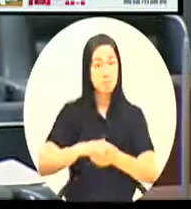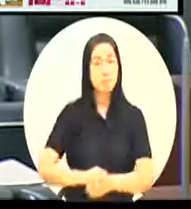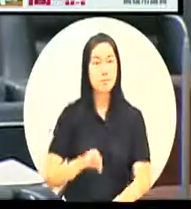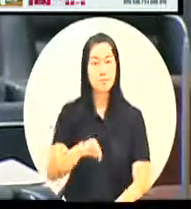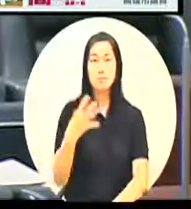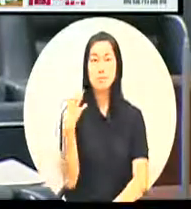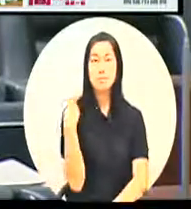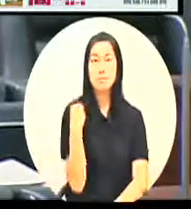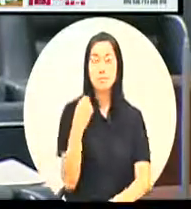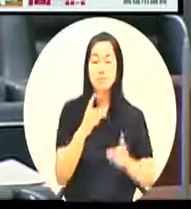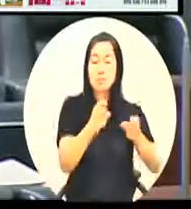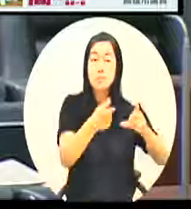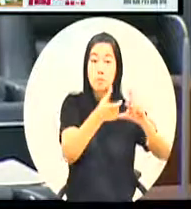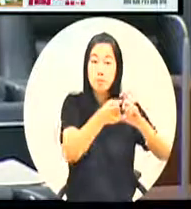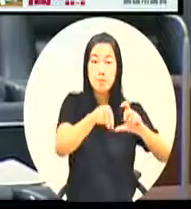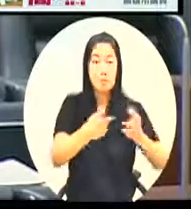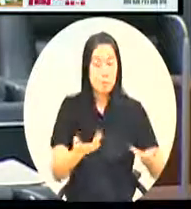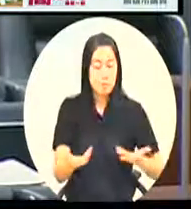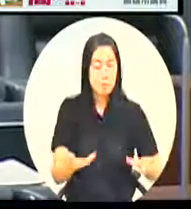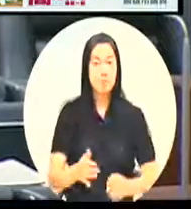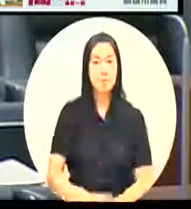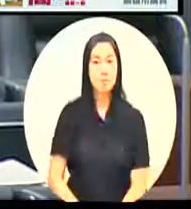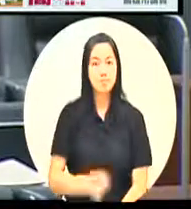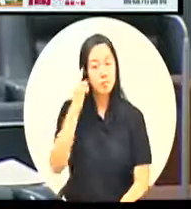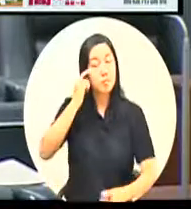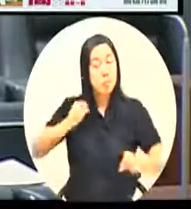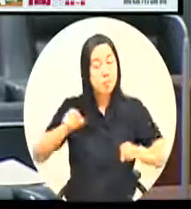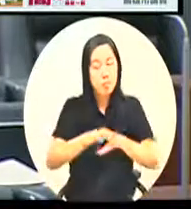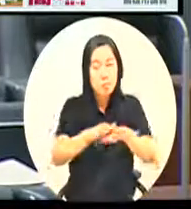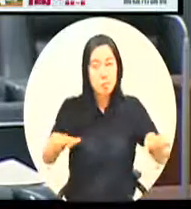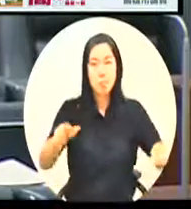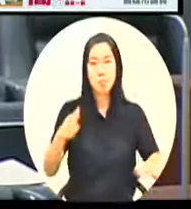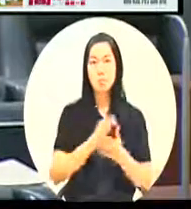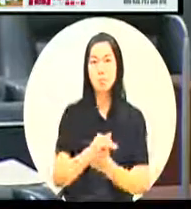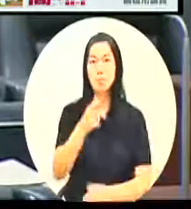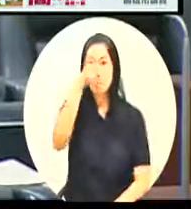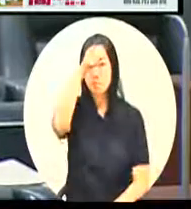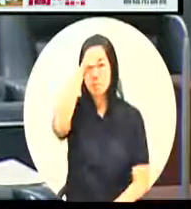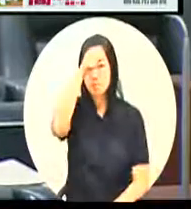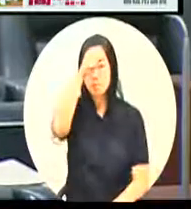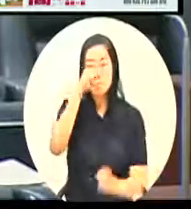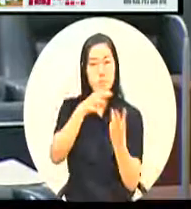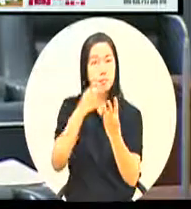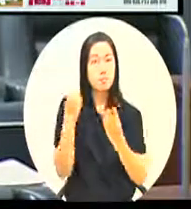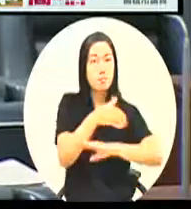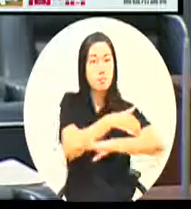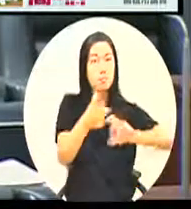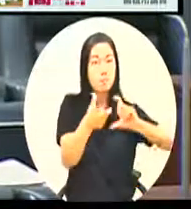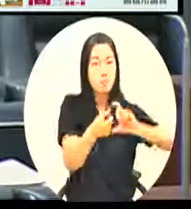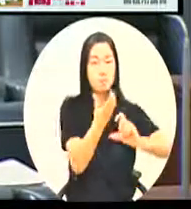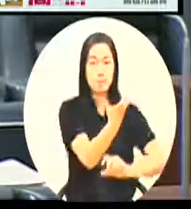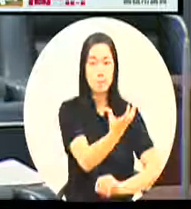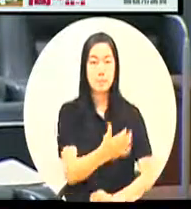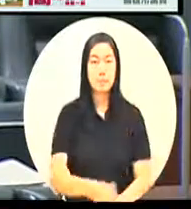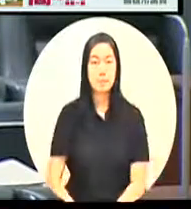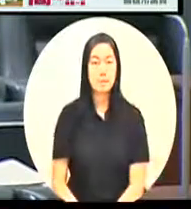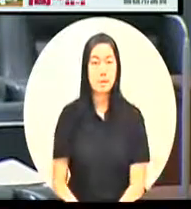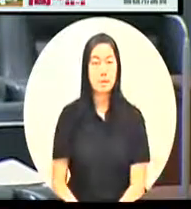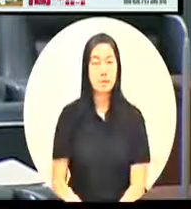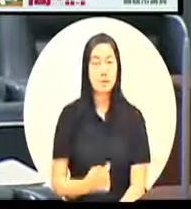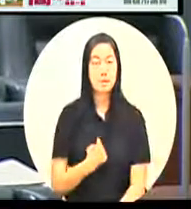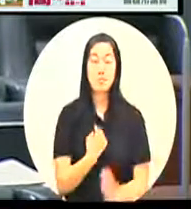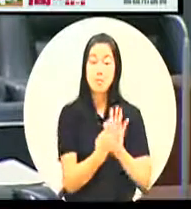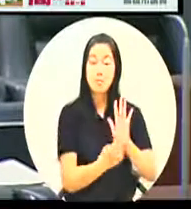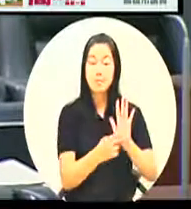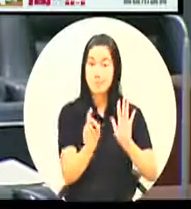部分，那我们整个布局在是在亚洲新湾区啦。那其实我要说的是，其实